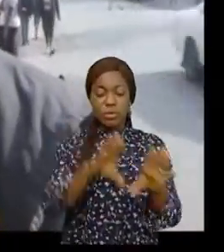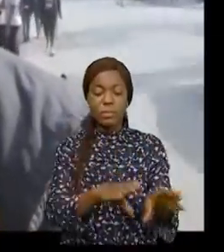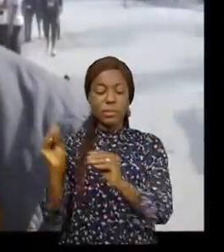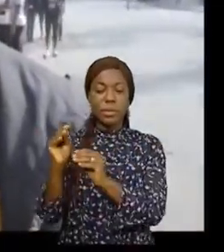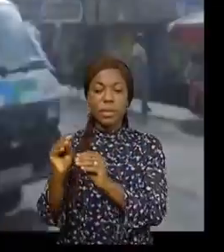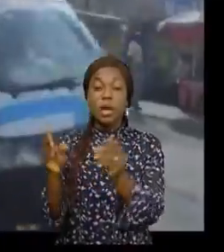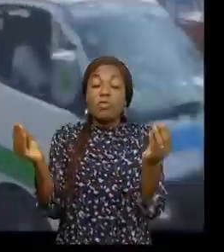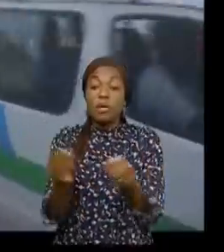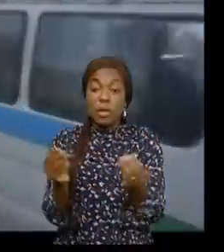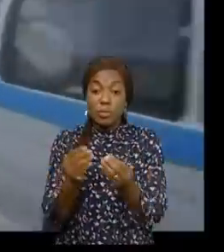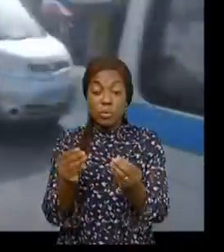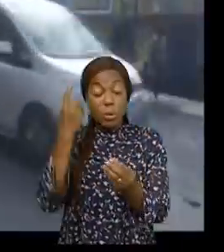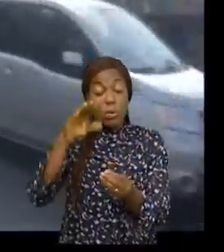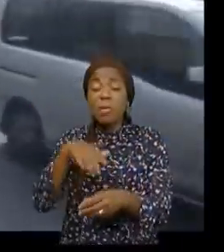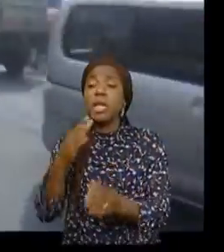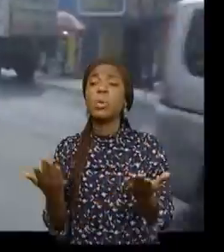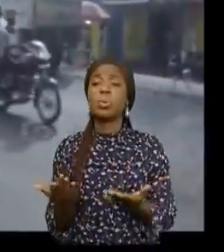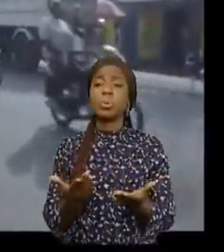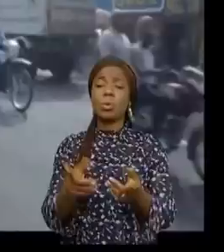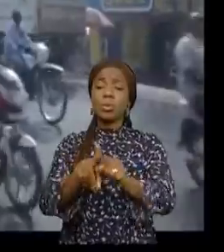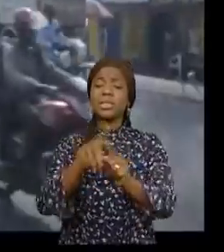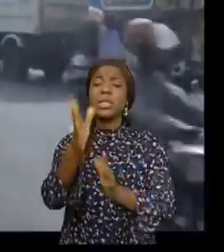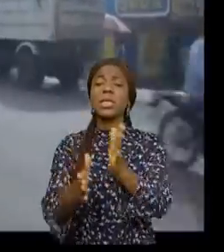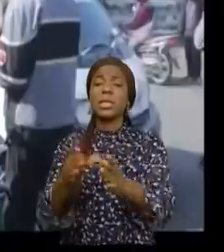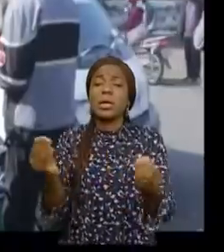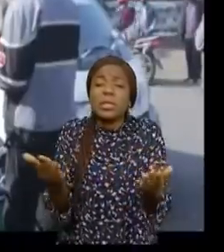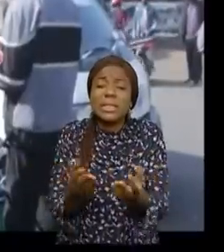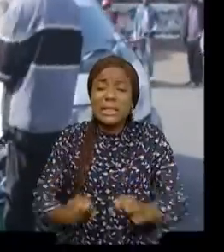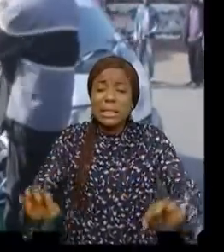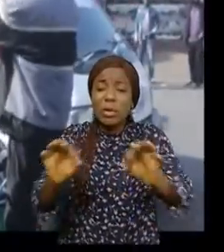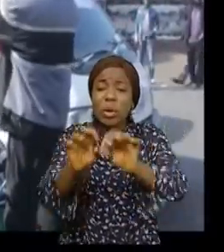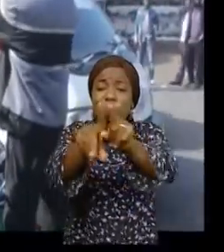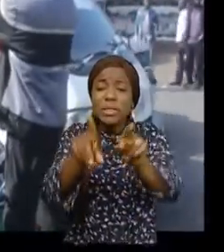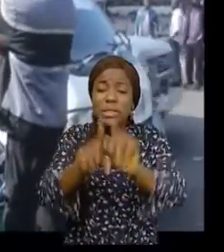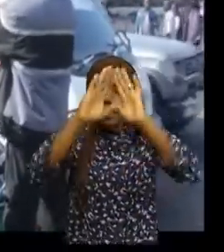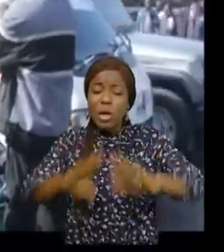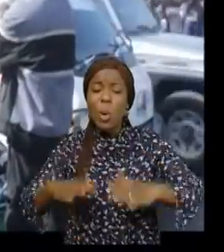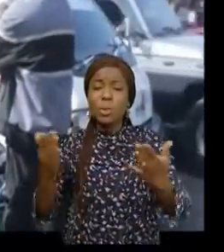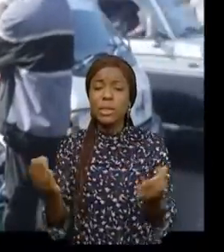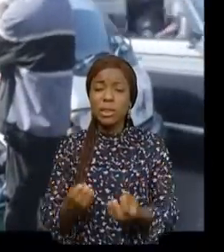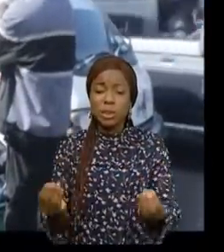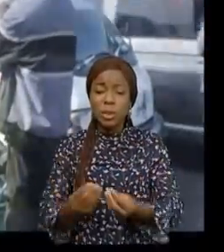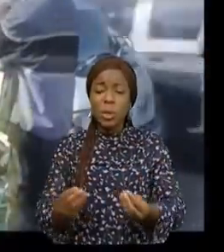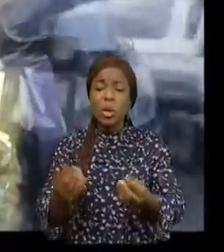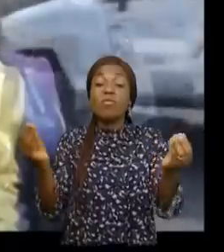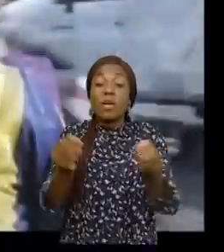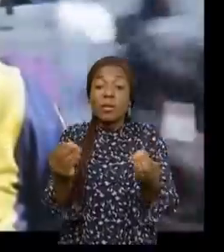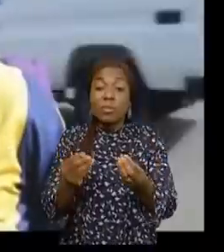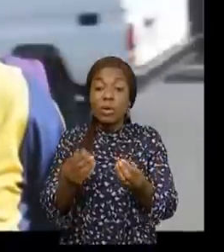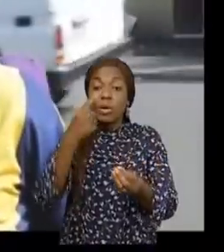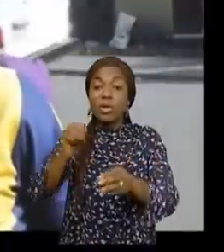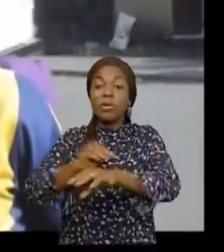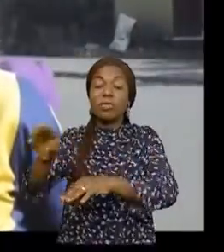option par manque d'orientation et d'infrastructure d'accueil à Sake ou le message donné à diriger la population concernée. Parce